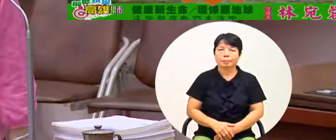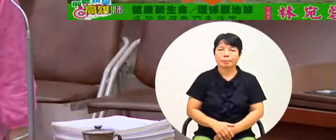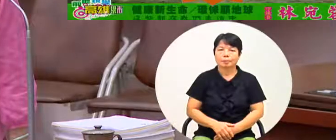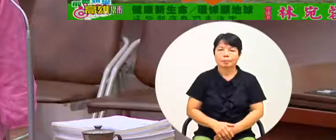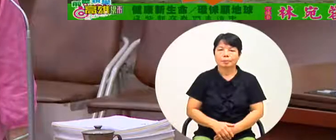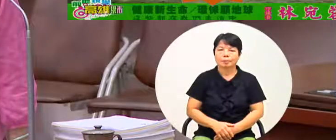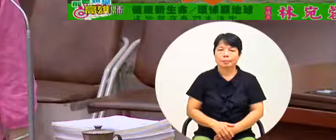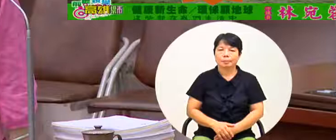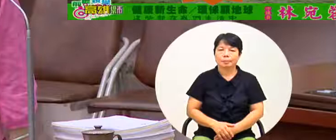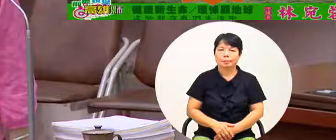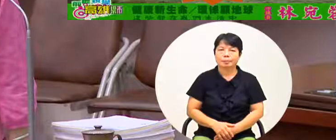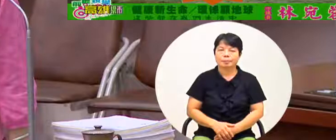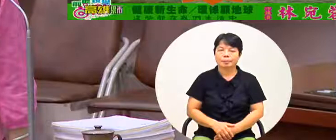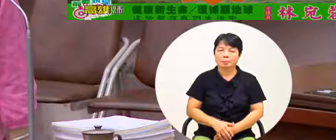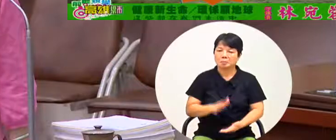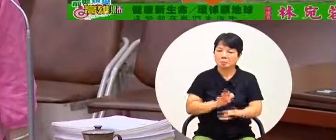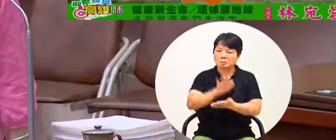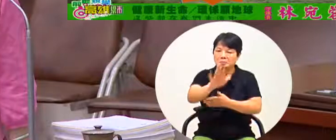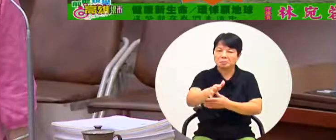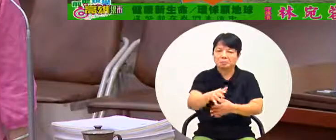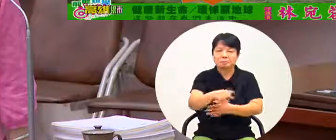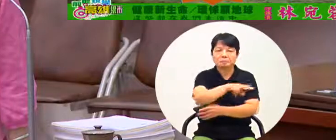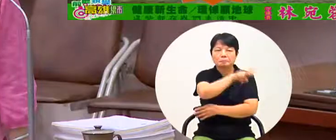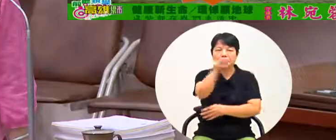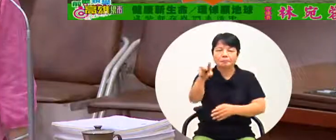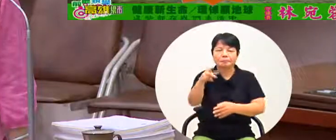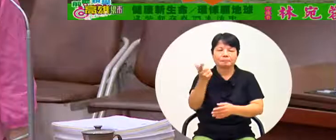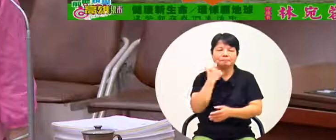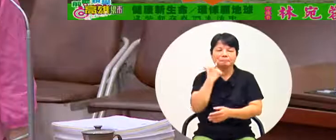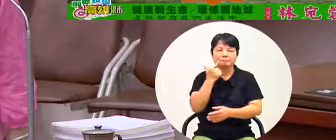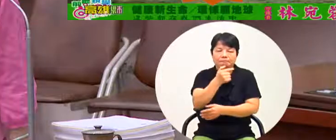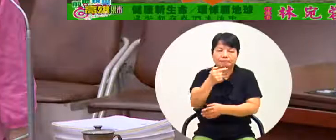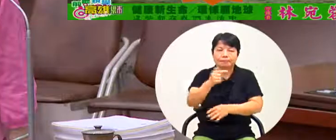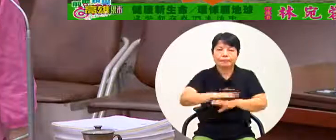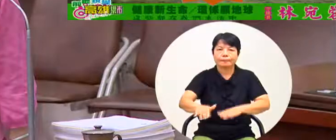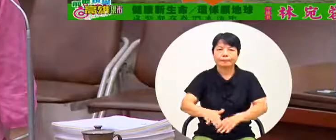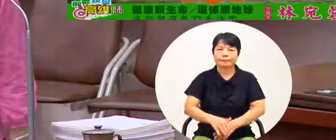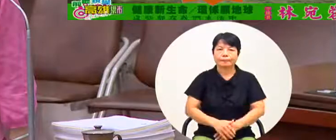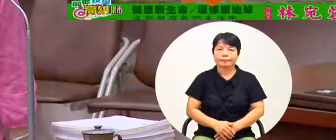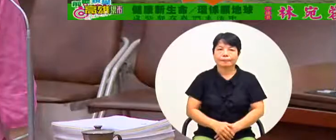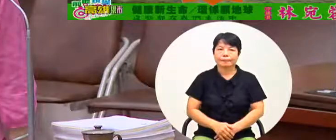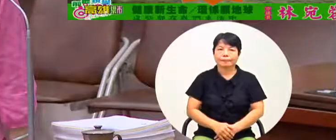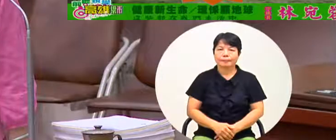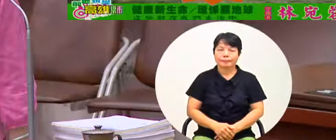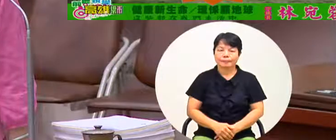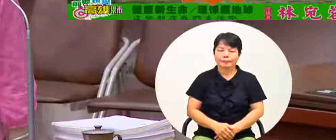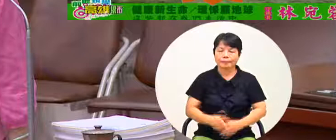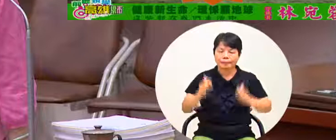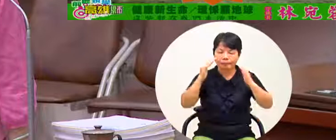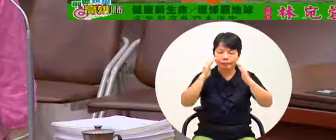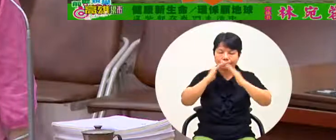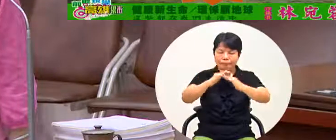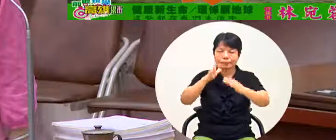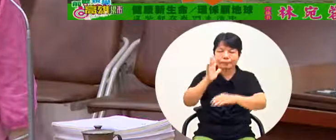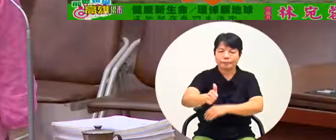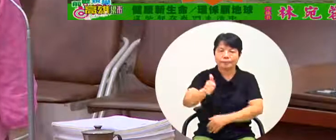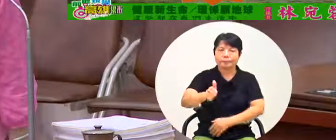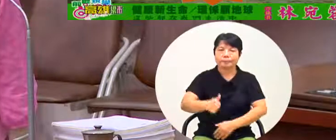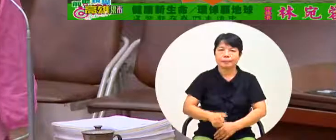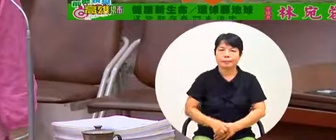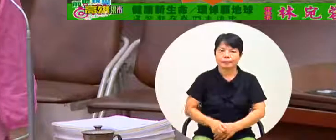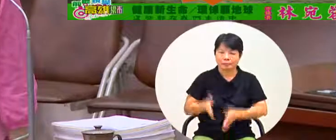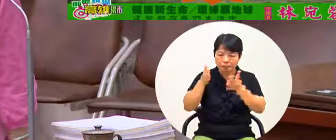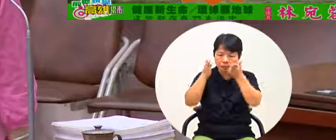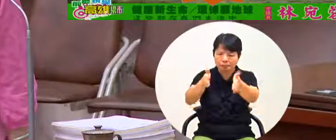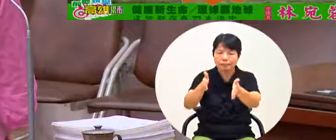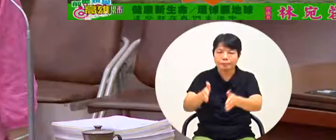民啦哈，啊这个是啊，尤其啊我们市长，我在这个区块我也讲过几次了哦，